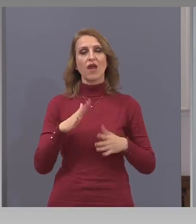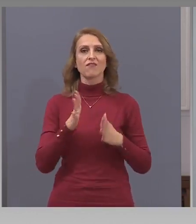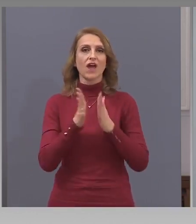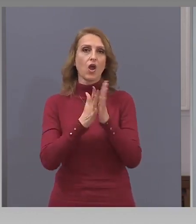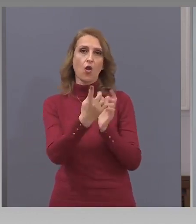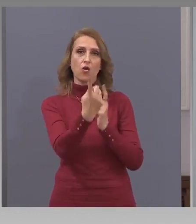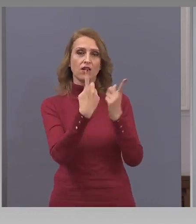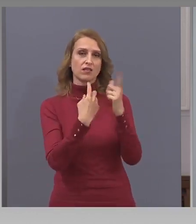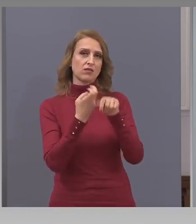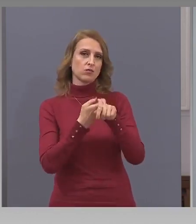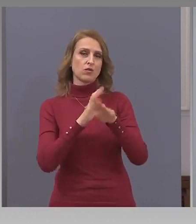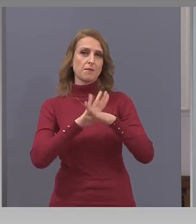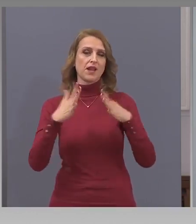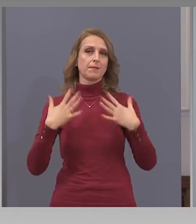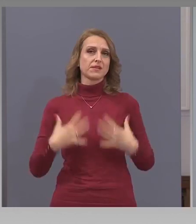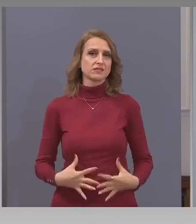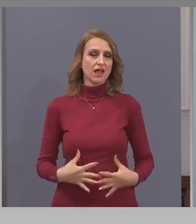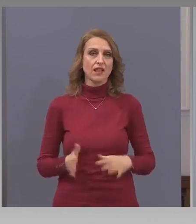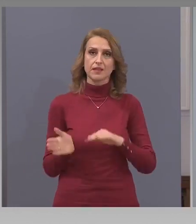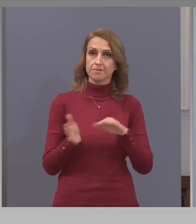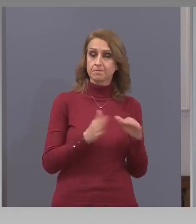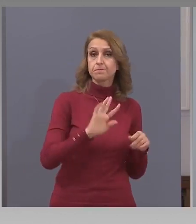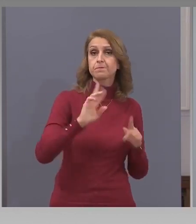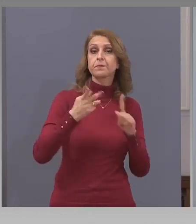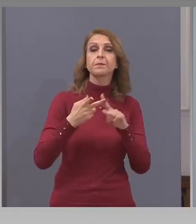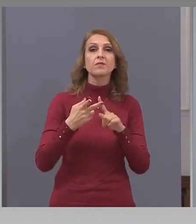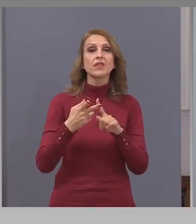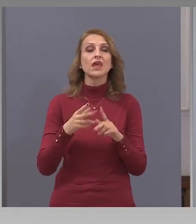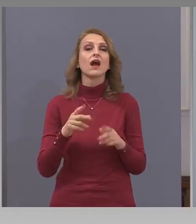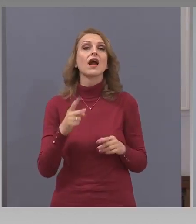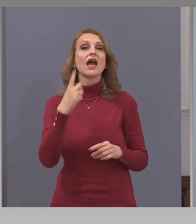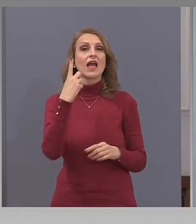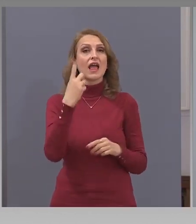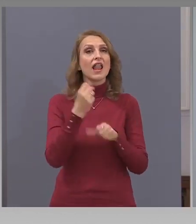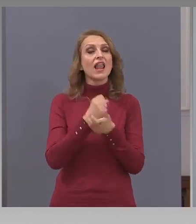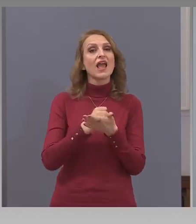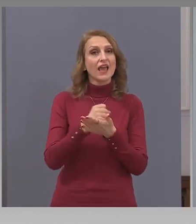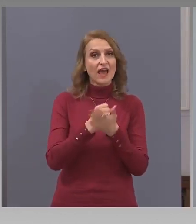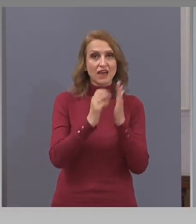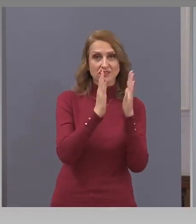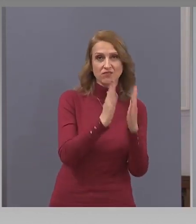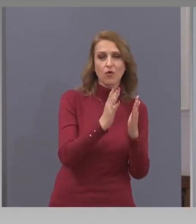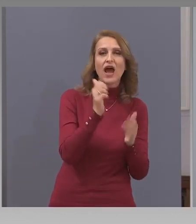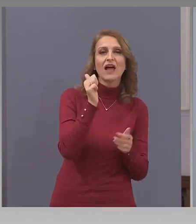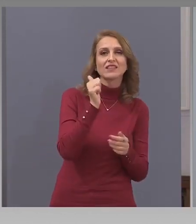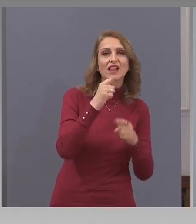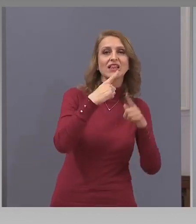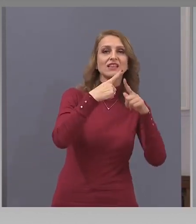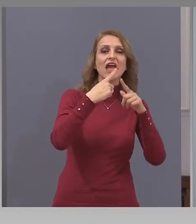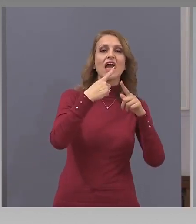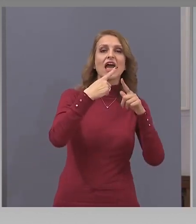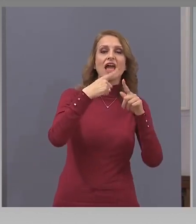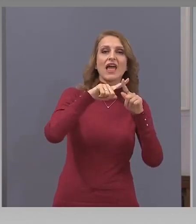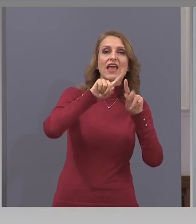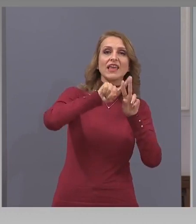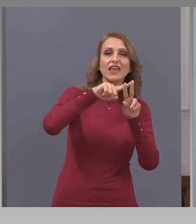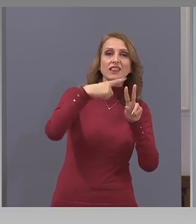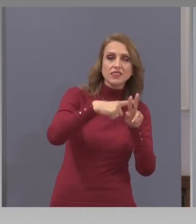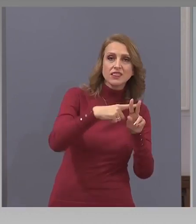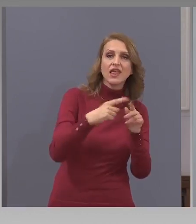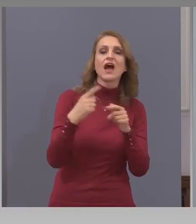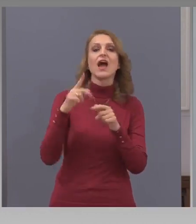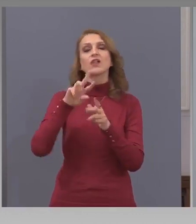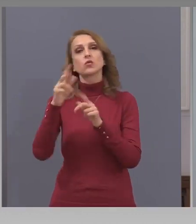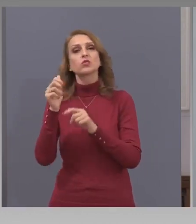Или лекарства. Сега едни говорят, аз станах специалист. Едното е Налгин Хин, другото е Налгин Хинин. Едното е забранено. От